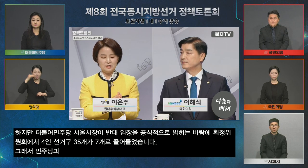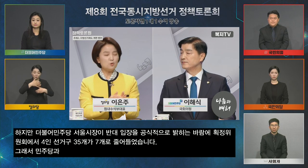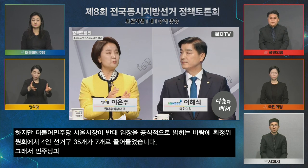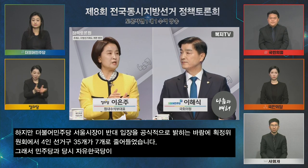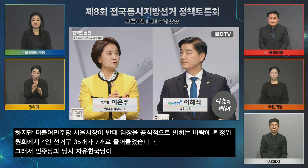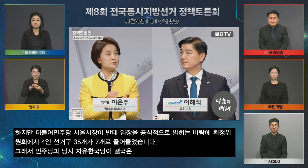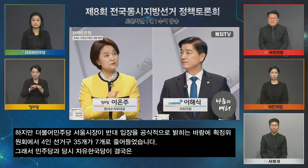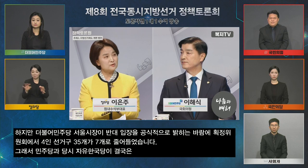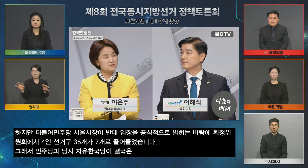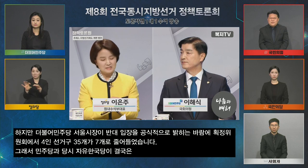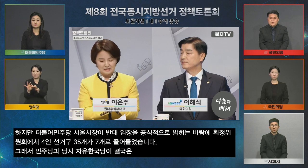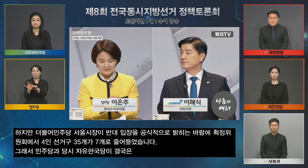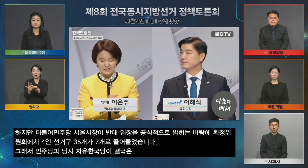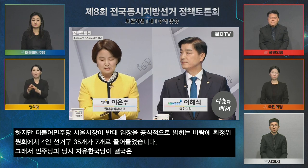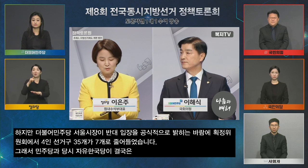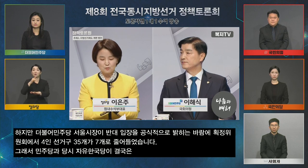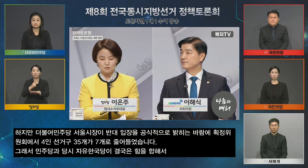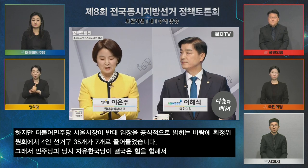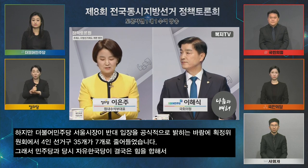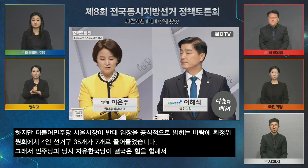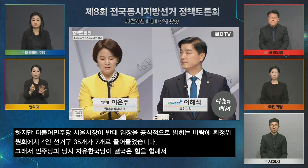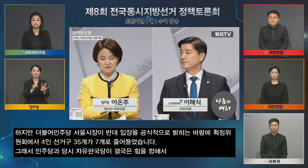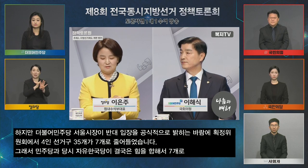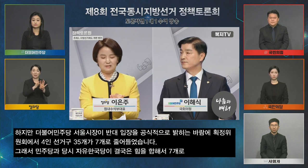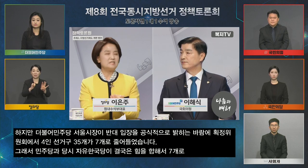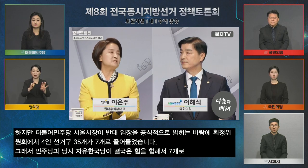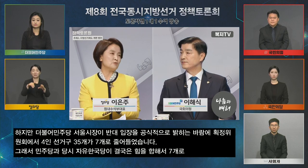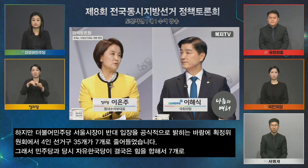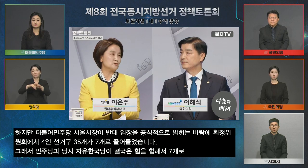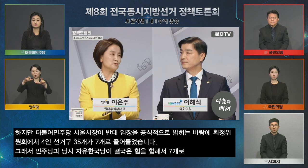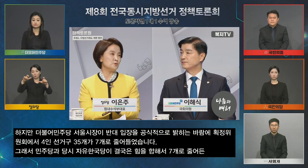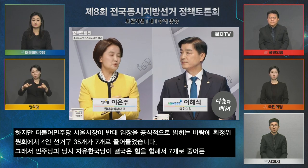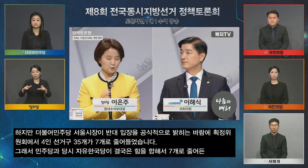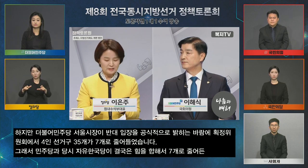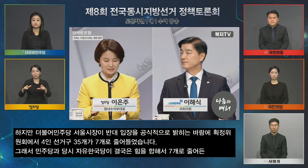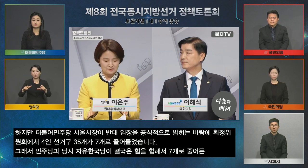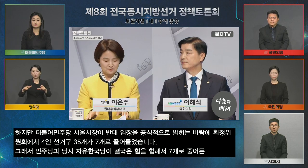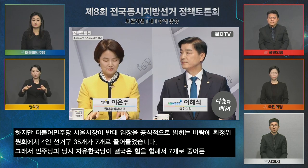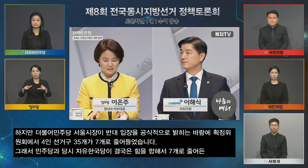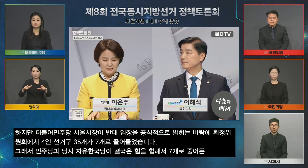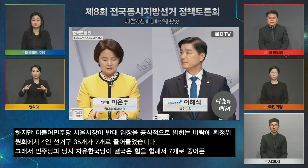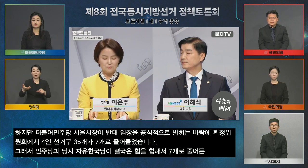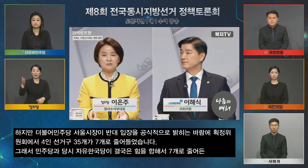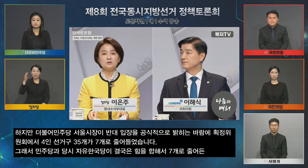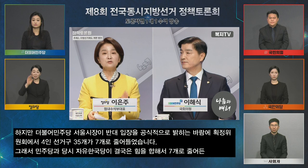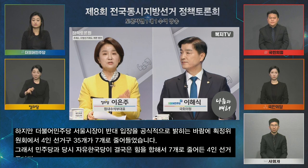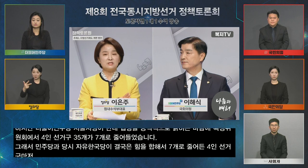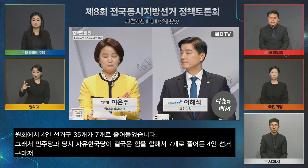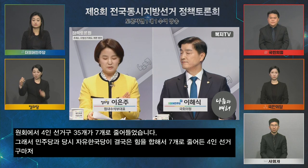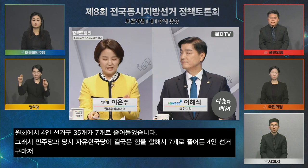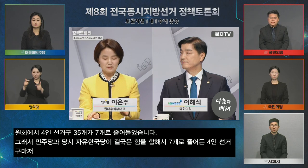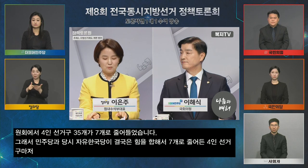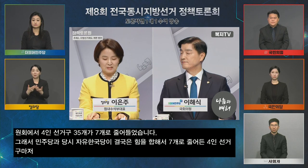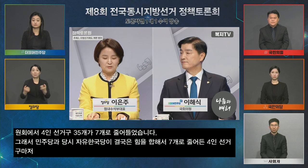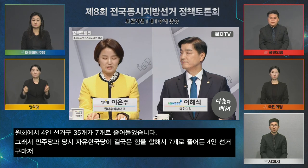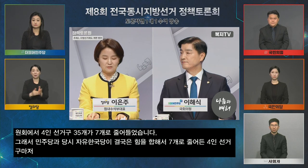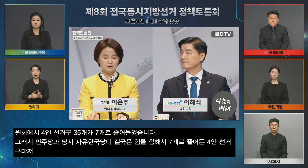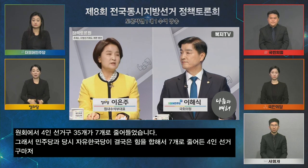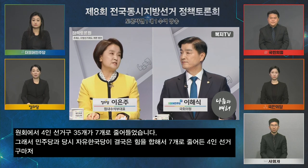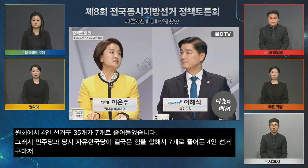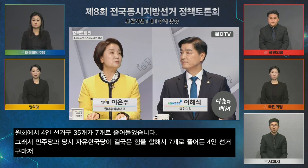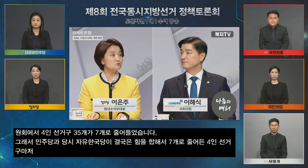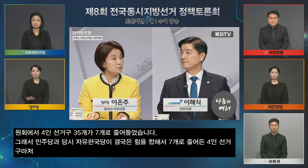7개로 줄어든 4인 선거구마저 2인 선거구로 쪼개놨죠. 그래서 저는 이번 대선